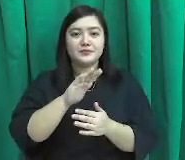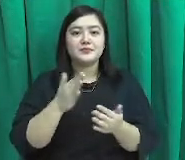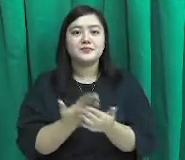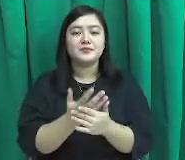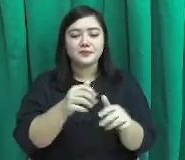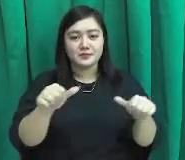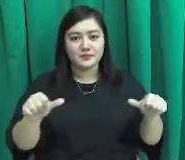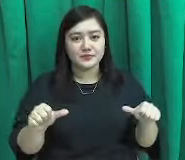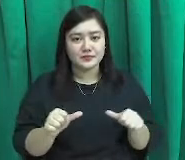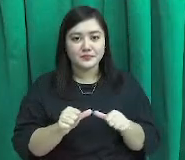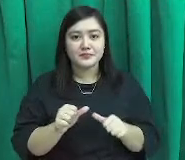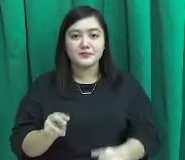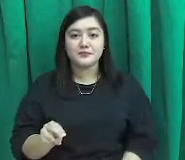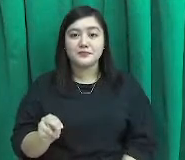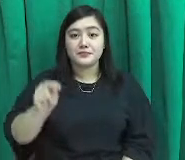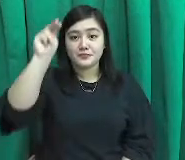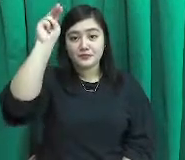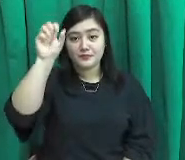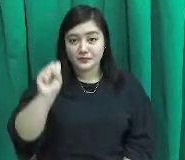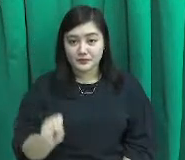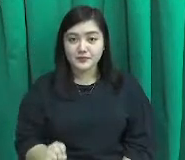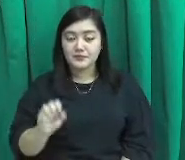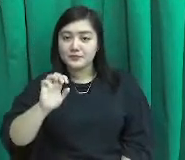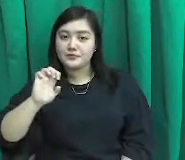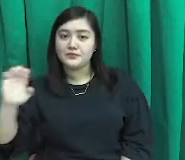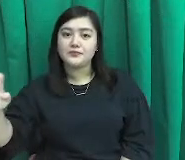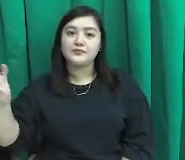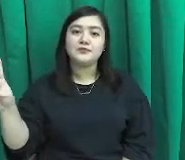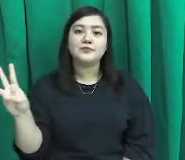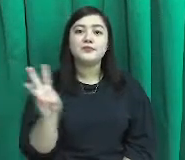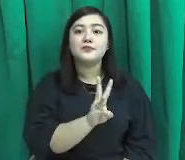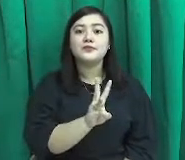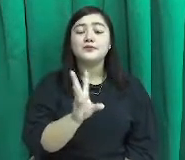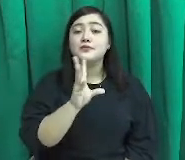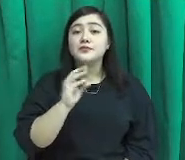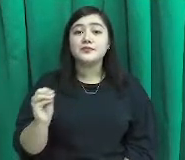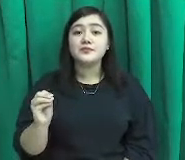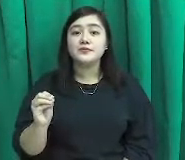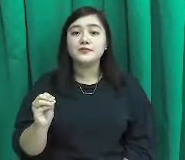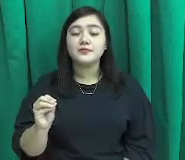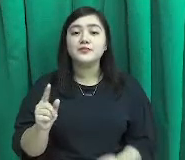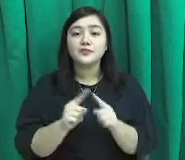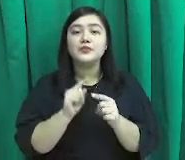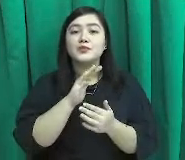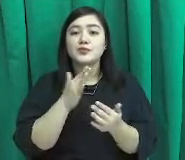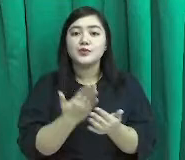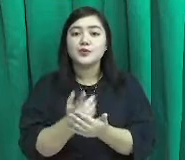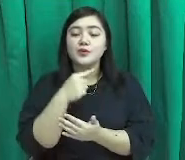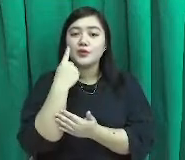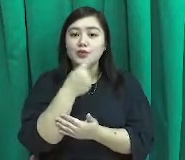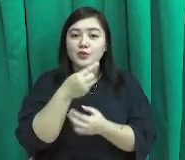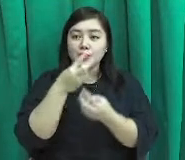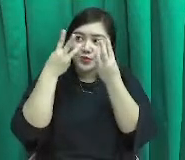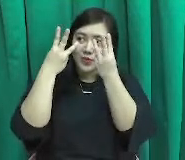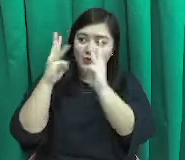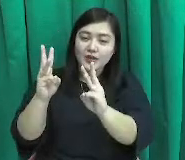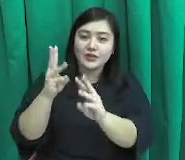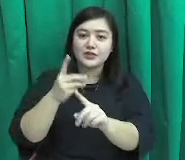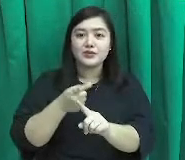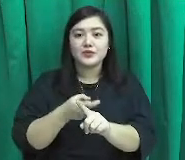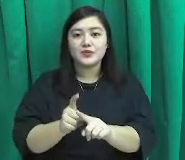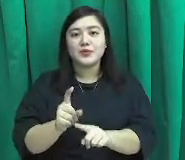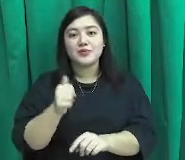corners. And also for those who are watching to us, you know, to our program worldwide, sa lahat ng kontinente ng ating